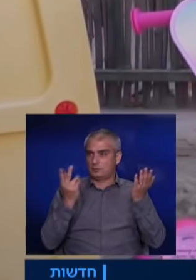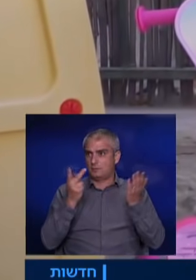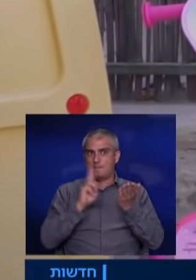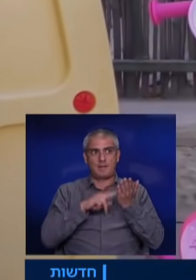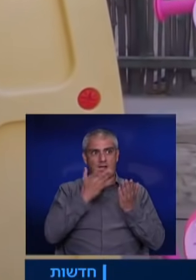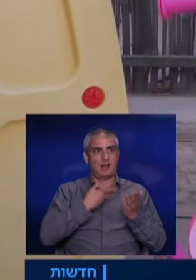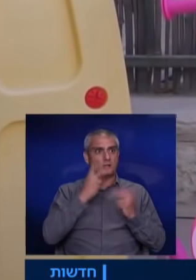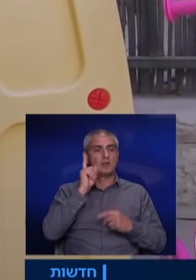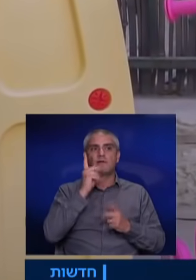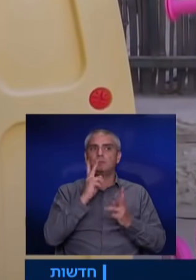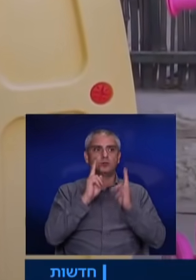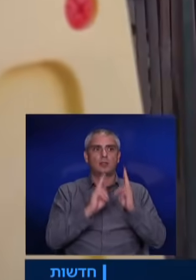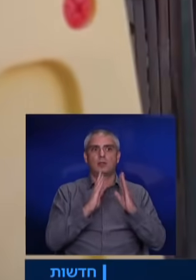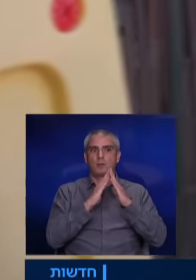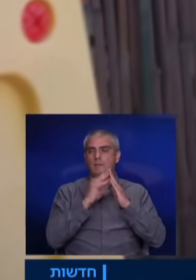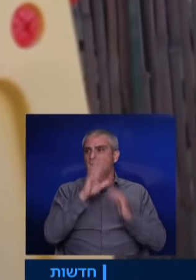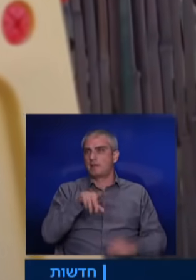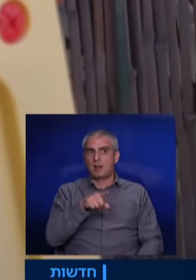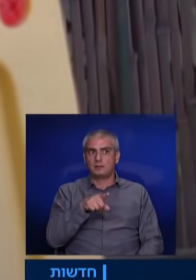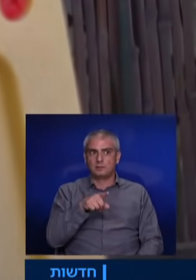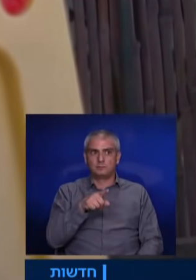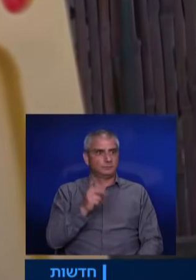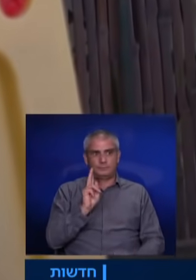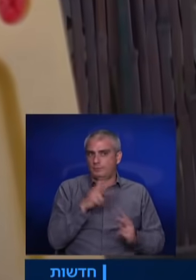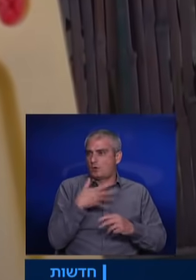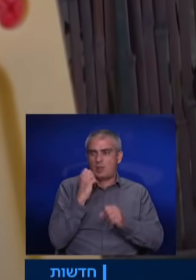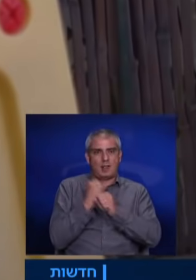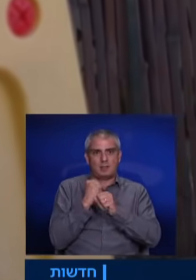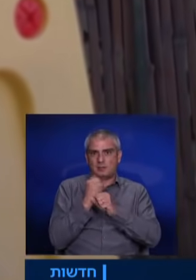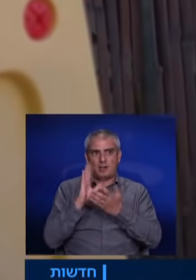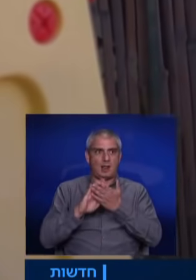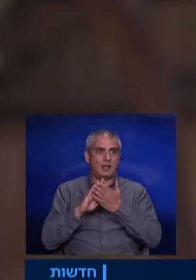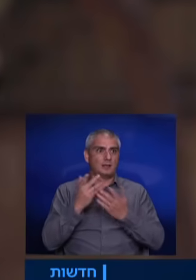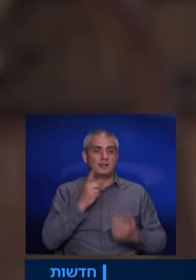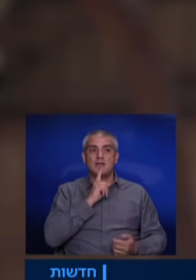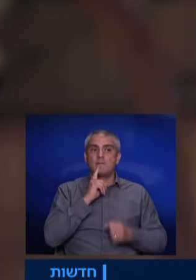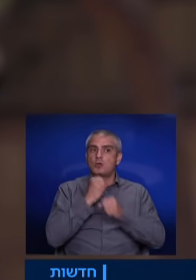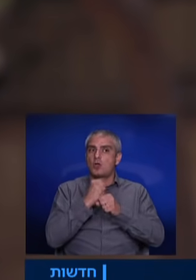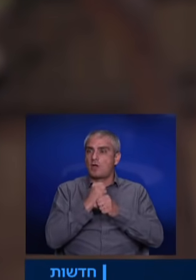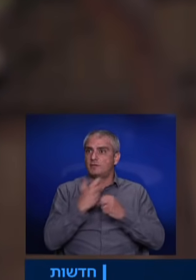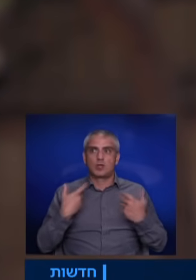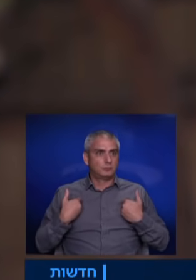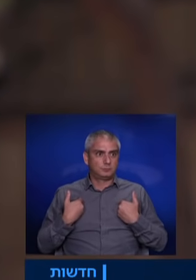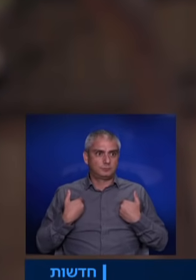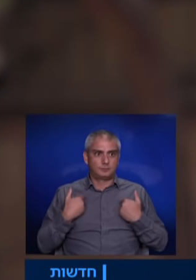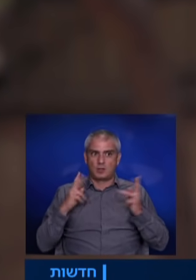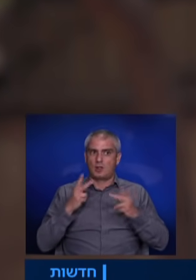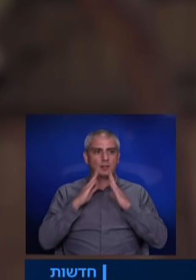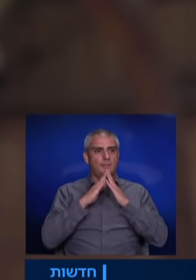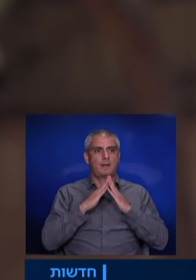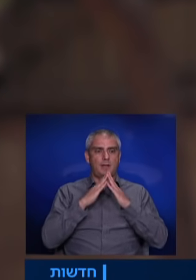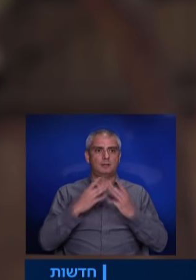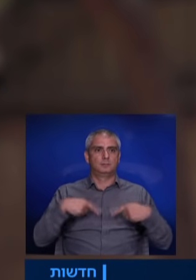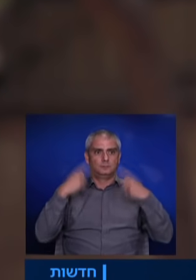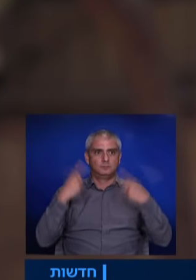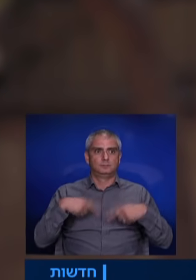גם את מי שנתקעו היום בבית עם הפעוטות שלא יכלו ללכת לגן. אמהות שהן עובדות לא יכולות להישאר בבית ימים